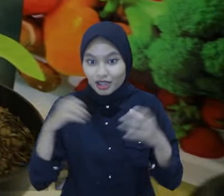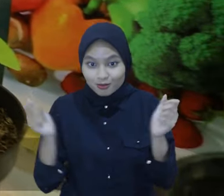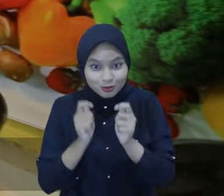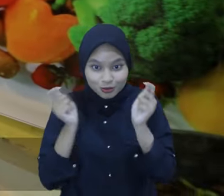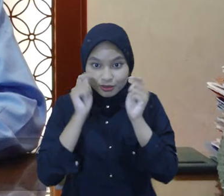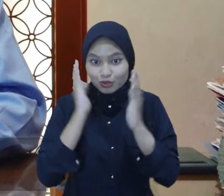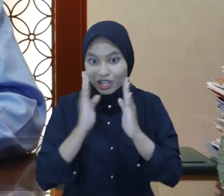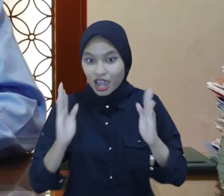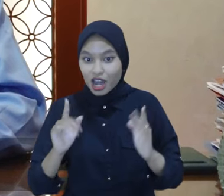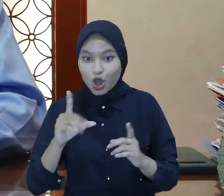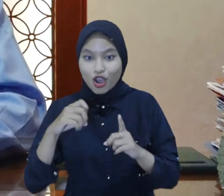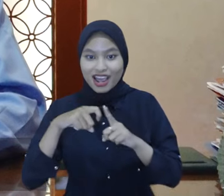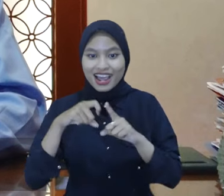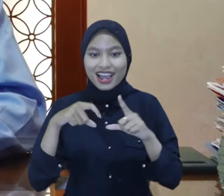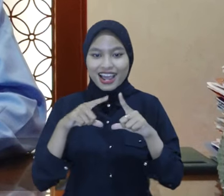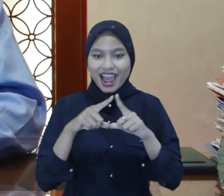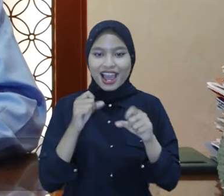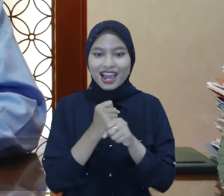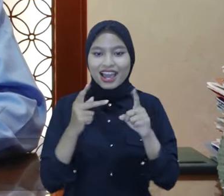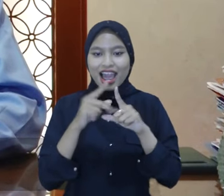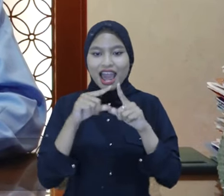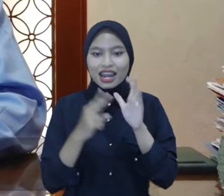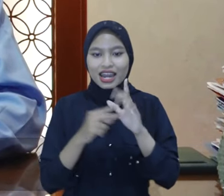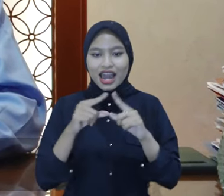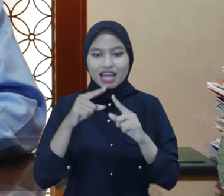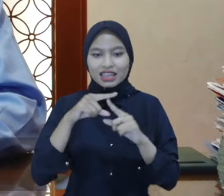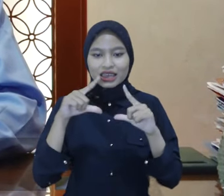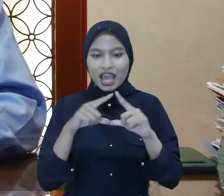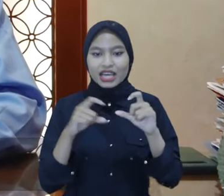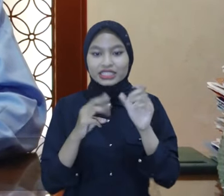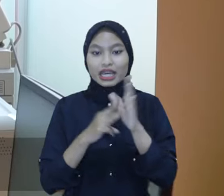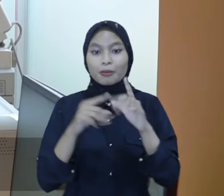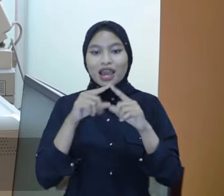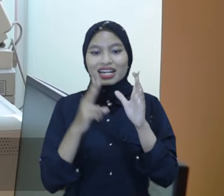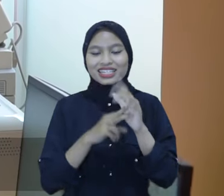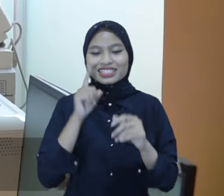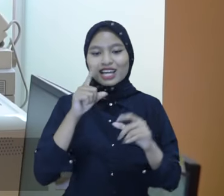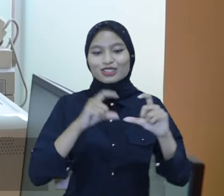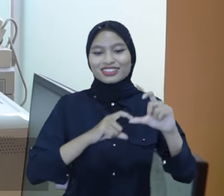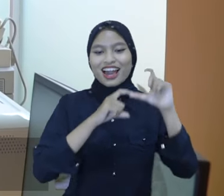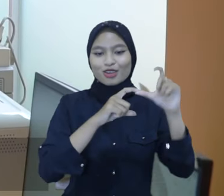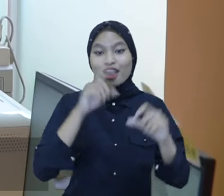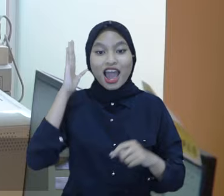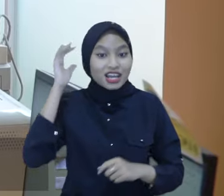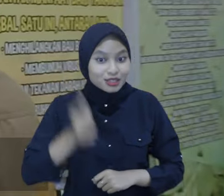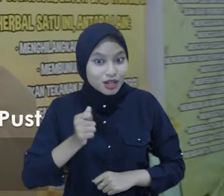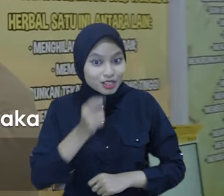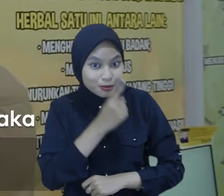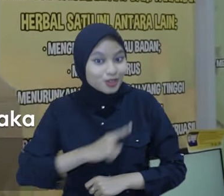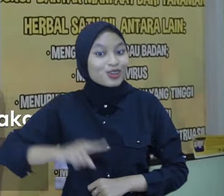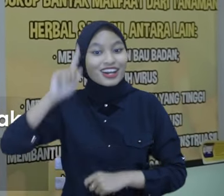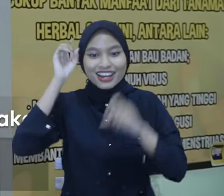buat Perpustakaan Lokagana SMA Negeri 1 Sedayu. Assalamualaikum warahmatullahi